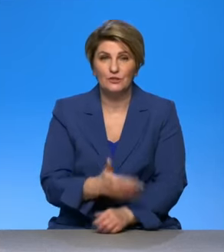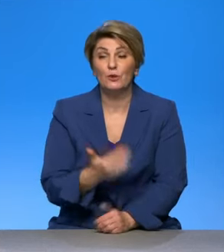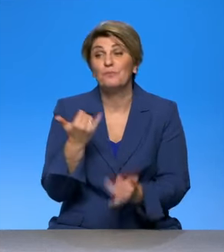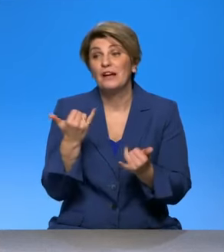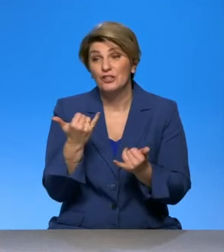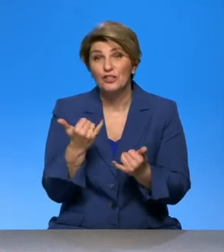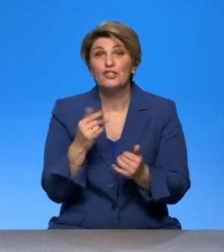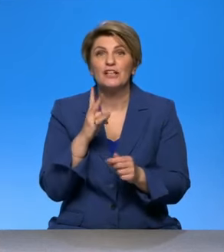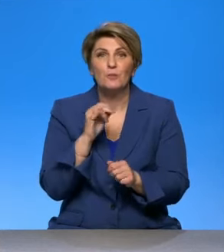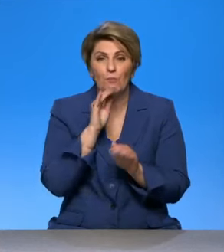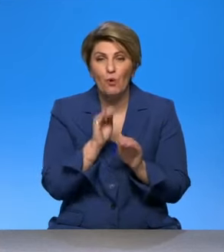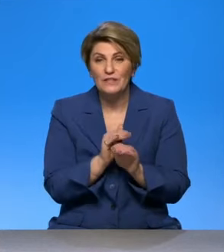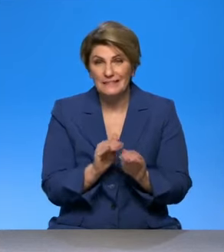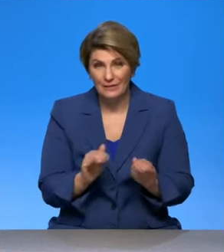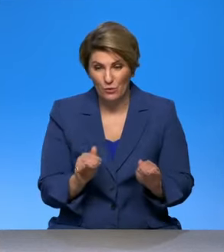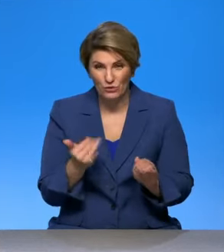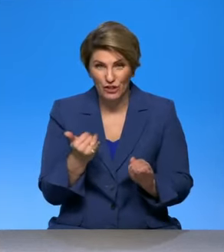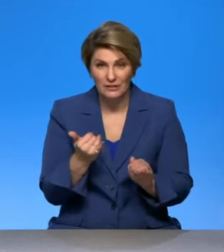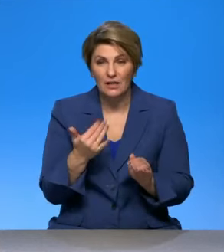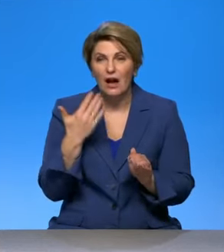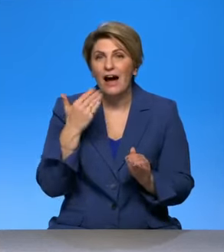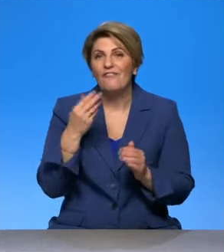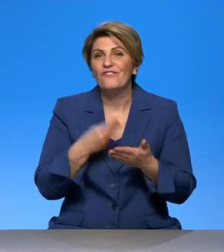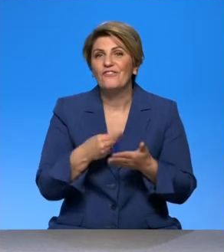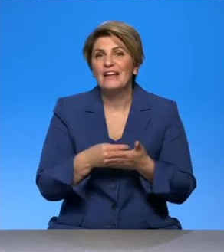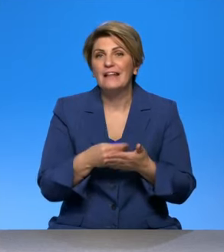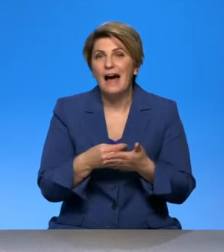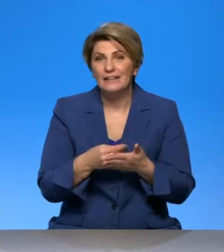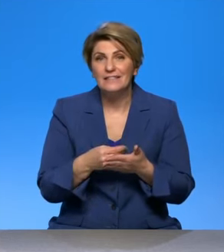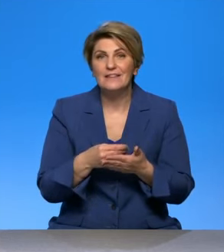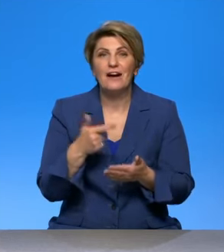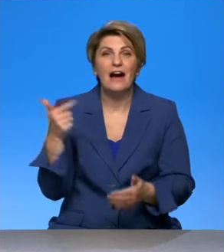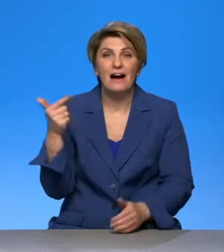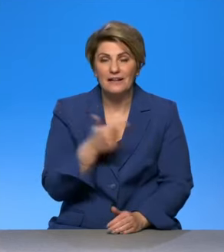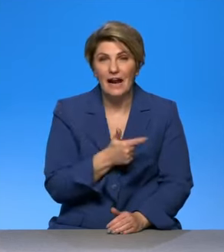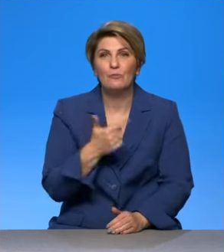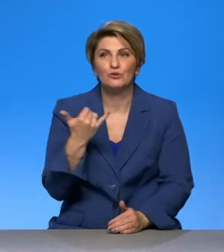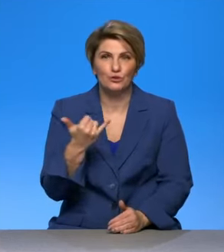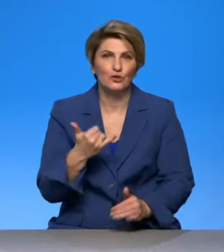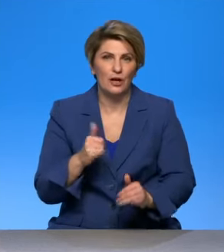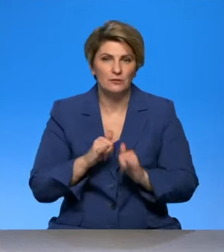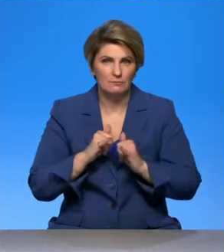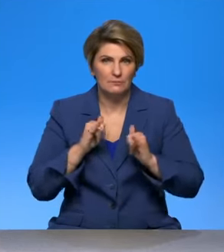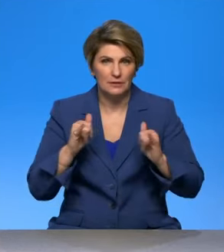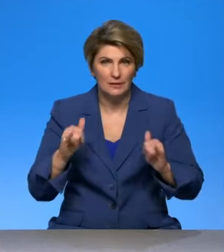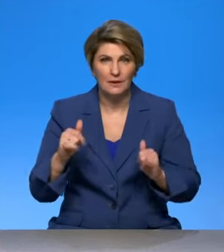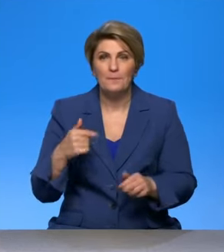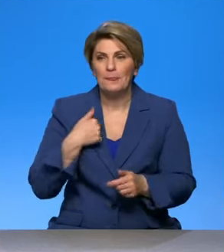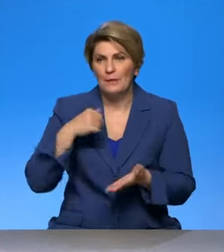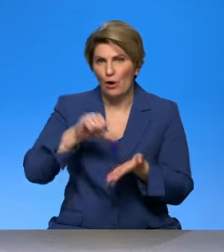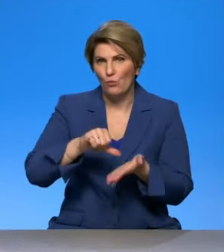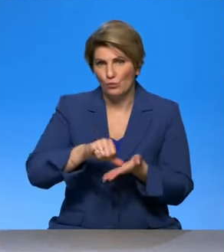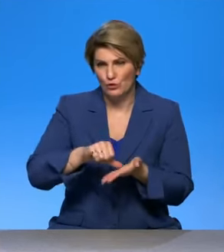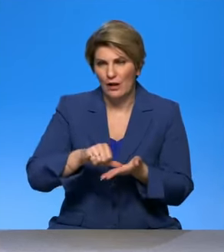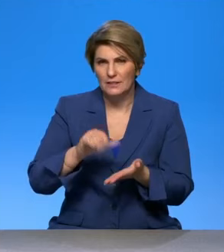у нас финансовая грамотность, как я уже говорил, поднимается, и государство подключается. Я сам в программах Минфина по повышению финграмотности участвовал, там